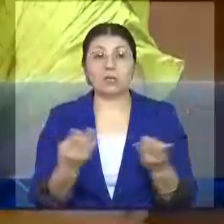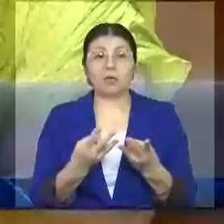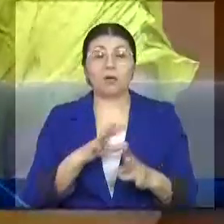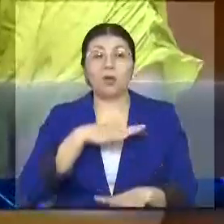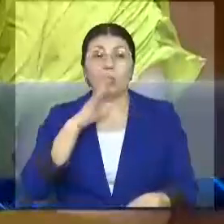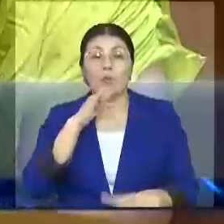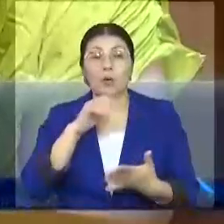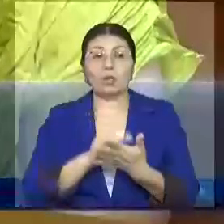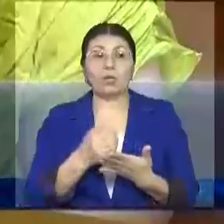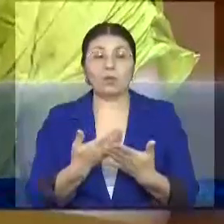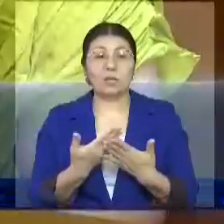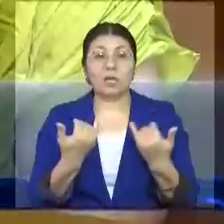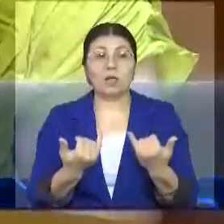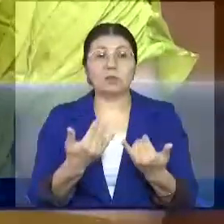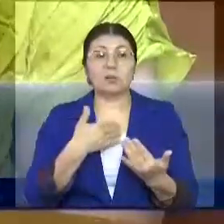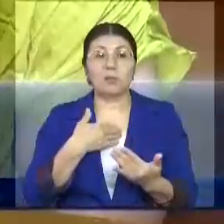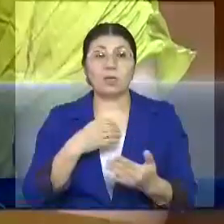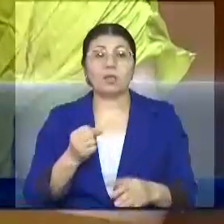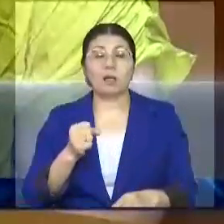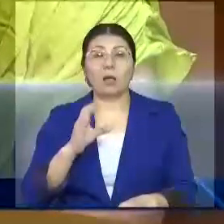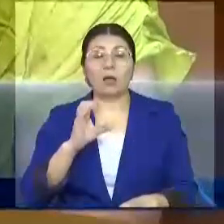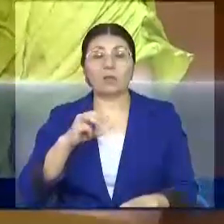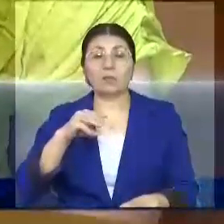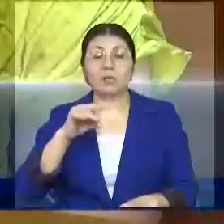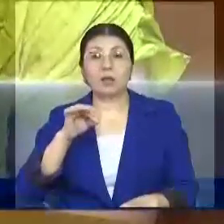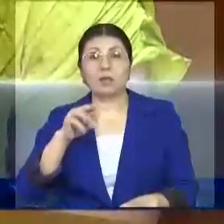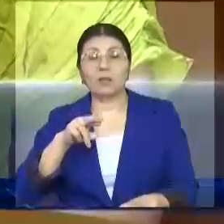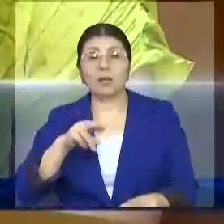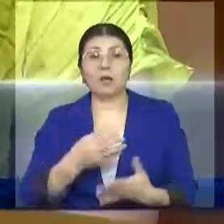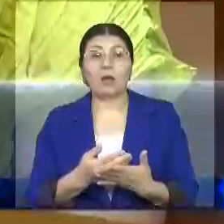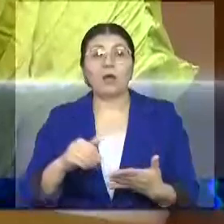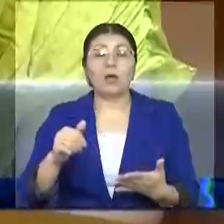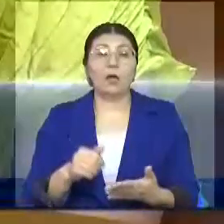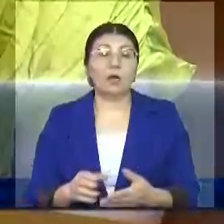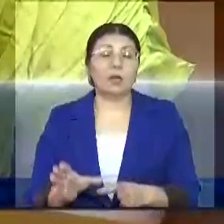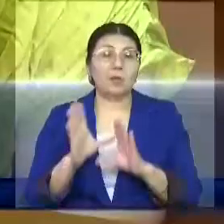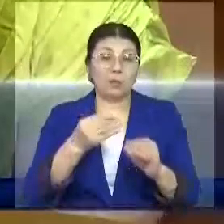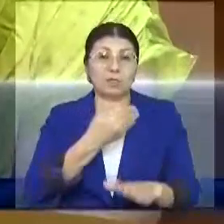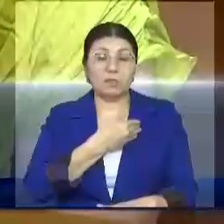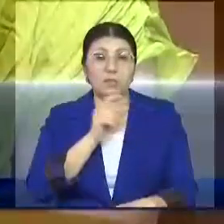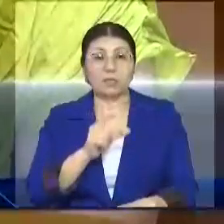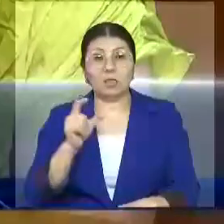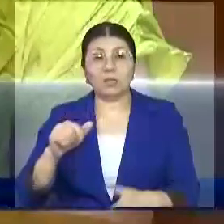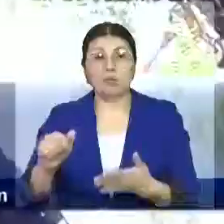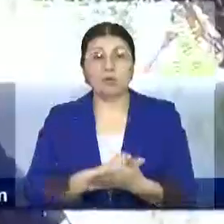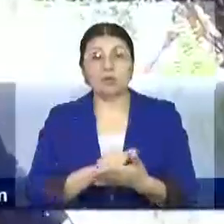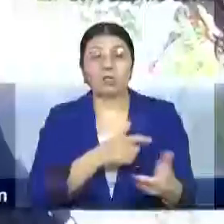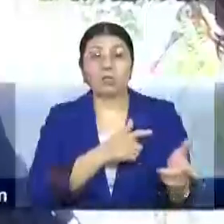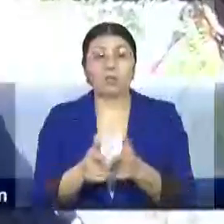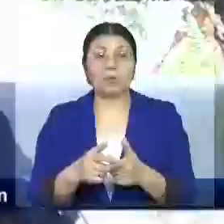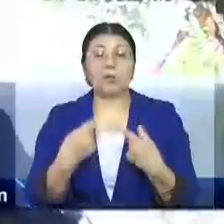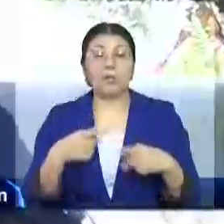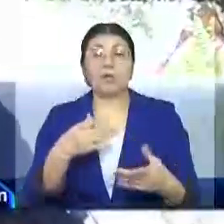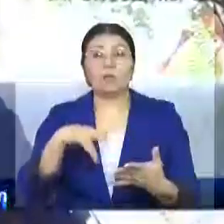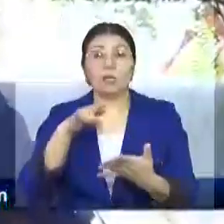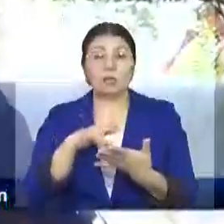уақыт алады. Мәселен, қазір мен Австралияға барғысы келетін ақтөбеліктің құжаттарын рәсімдеп жатырмын. Бұл күрделі. Ал өзге